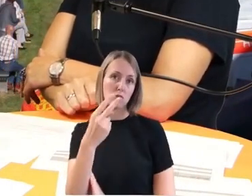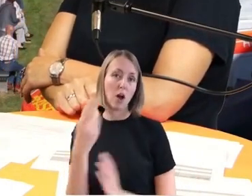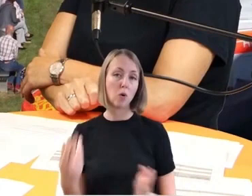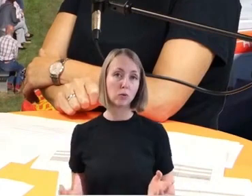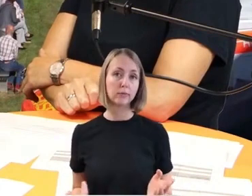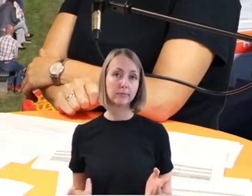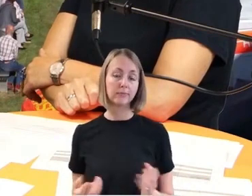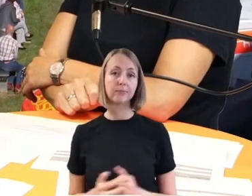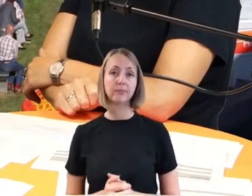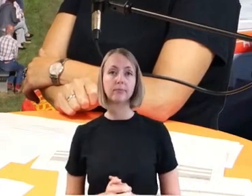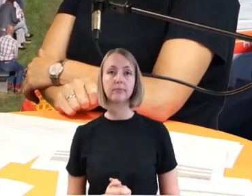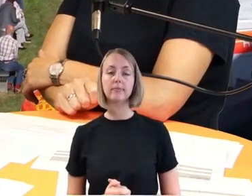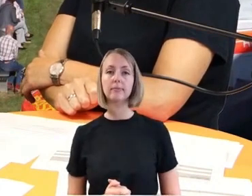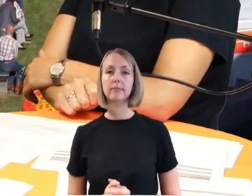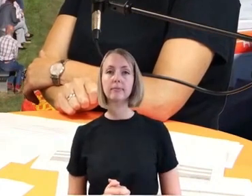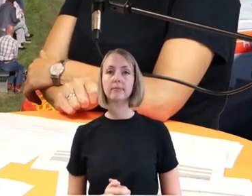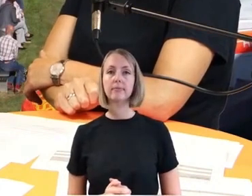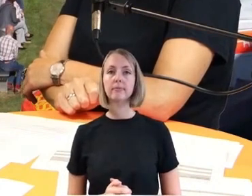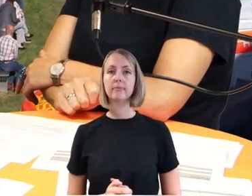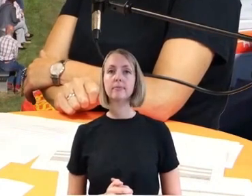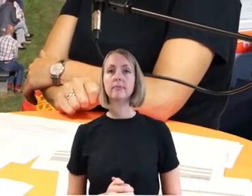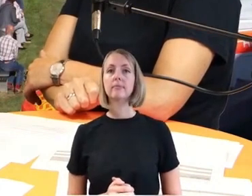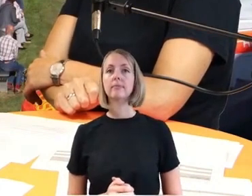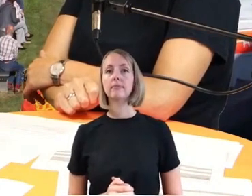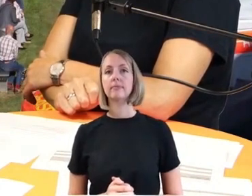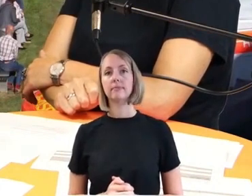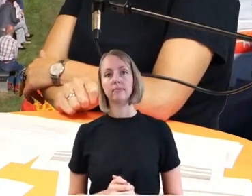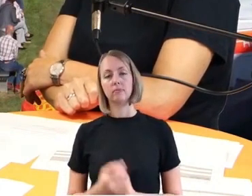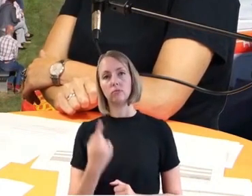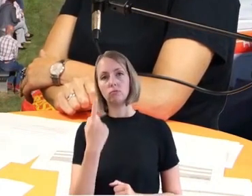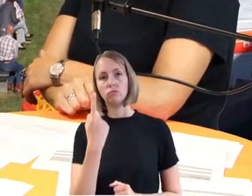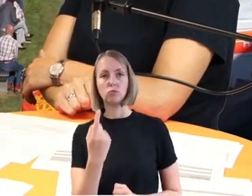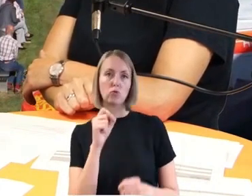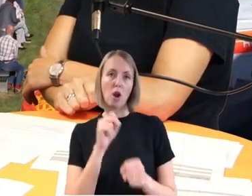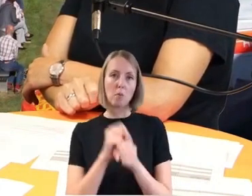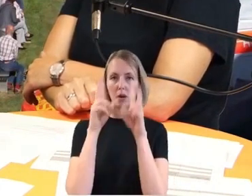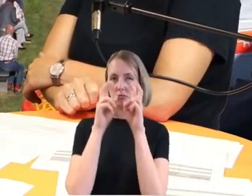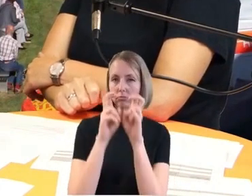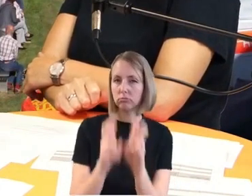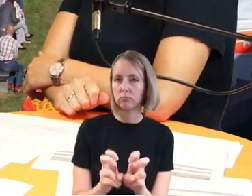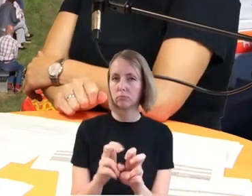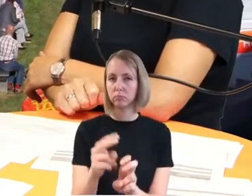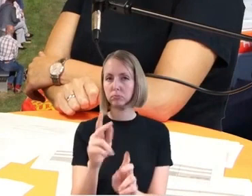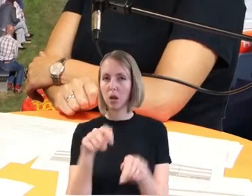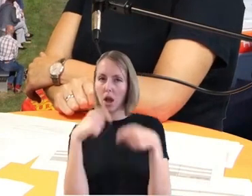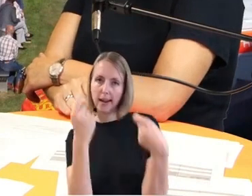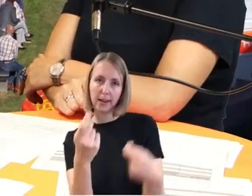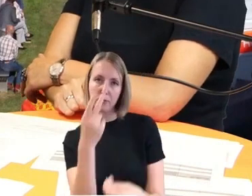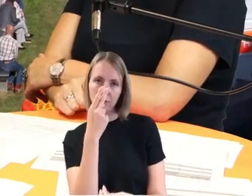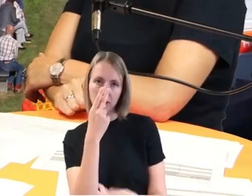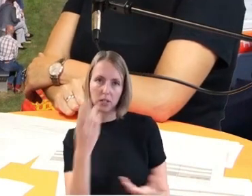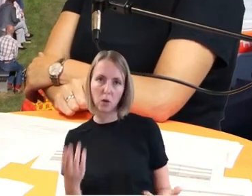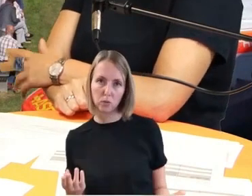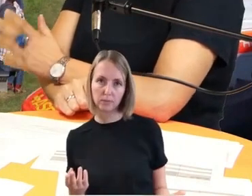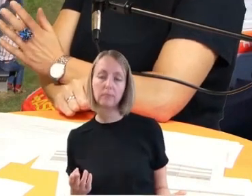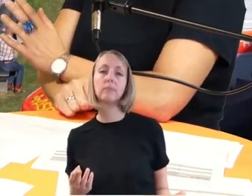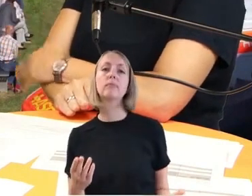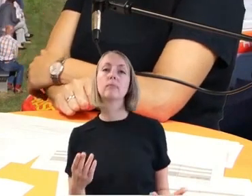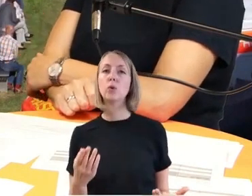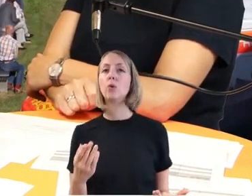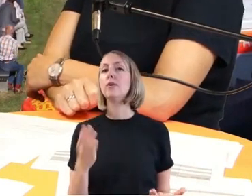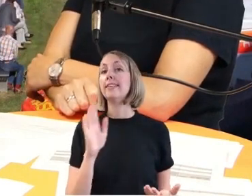diesem Konsensusprozess zu suchen, sich da irgendwie noch mal reinzulesen und auch unsere Website